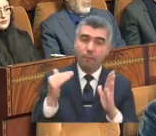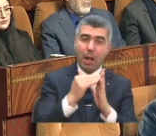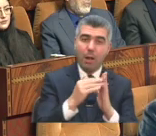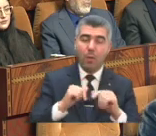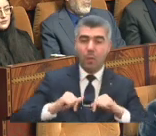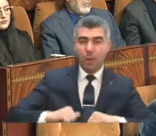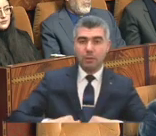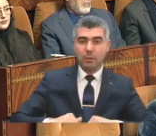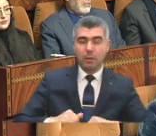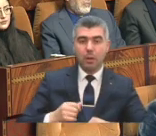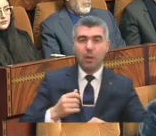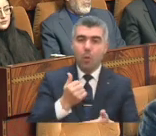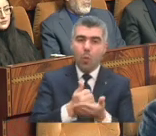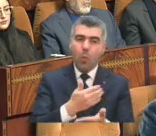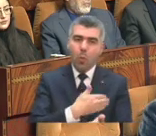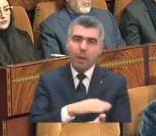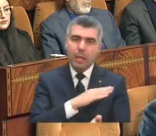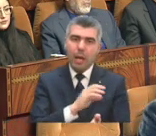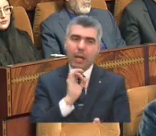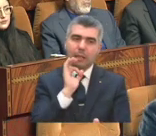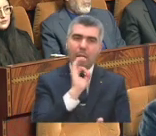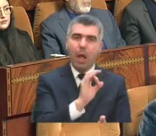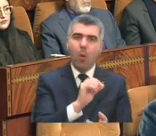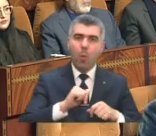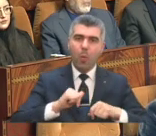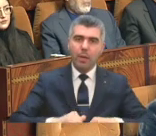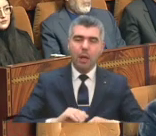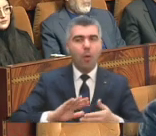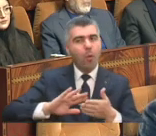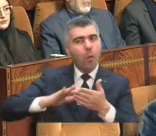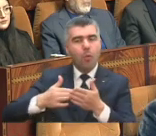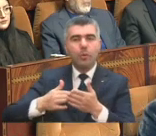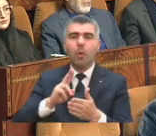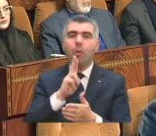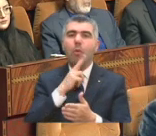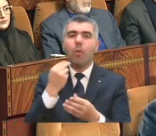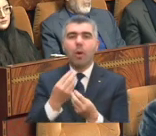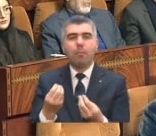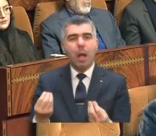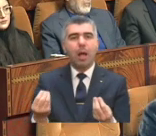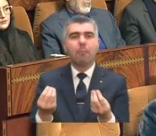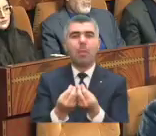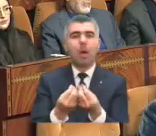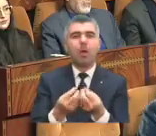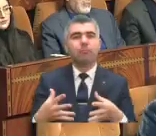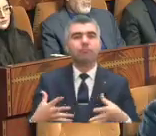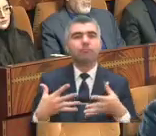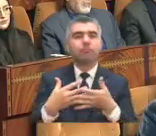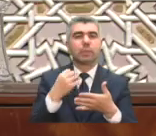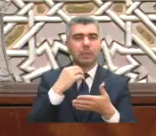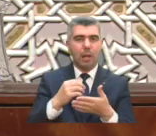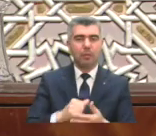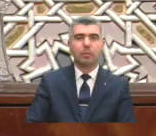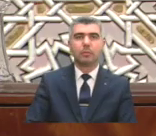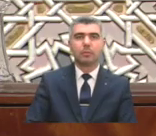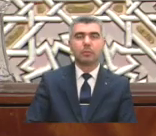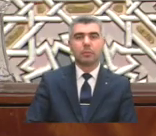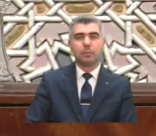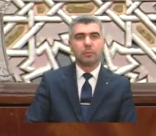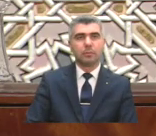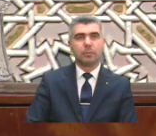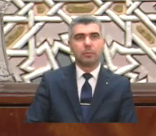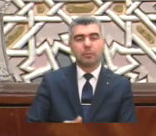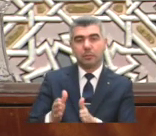نحن لا نحمل المسؤولية للوزارة ديالكم بوحدها وإنما جميع القطاعات الحكومية مسؤولة عن الوضعية الحالية. شكرا السيدة النائبة